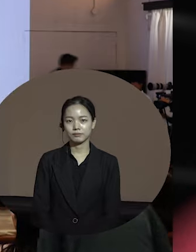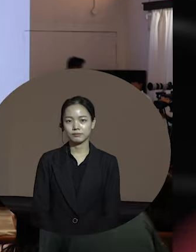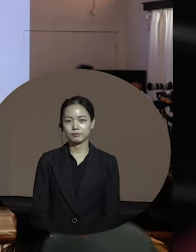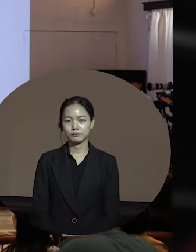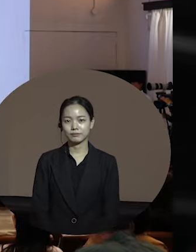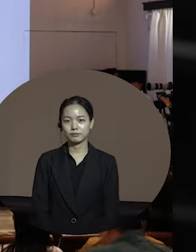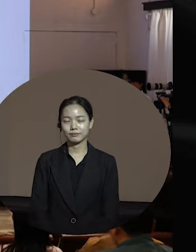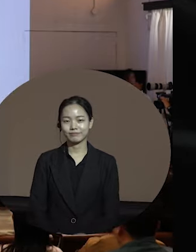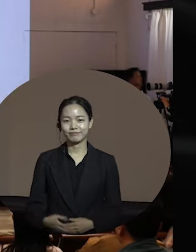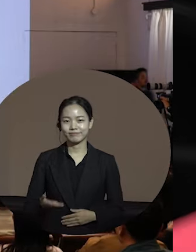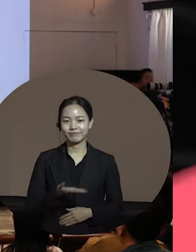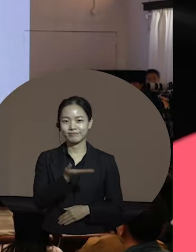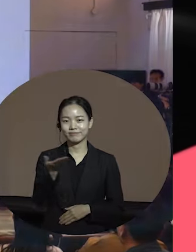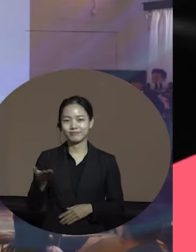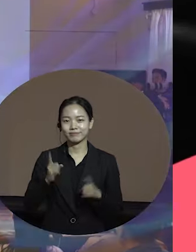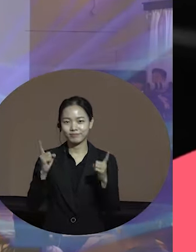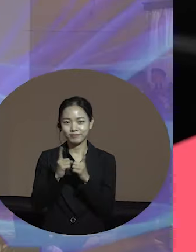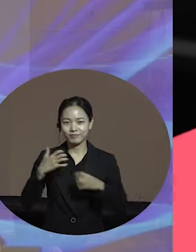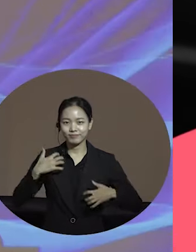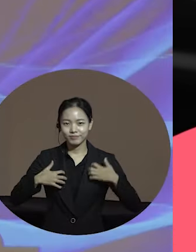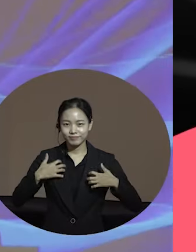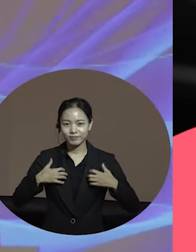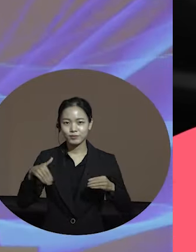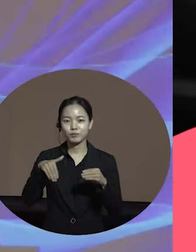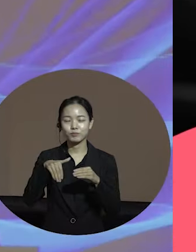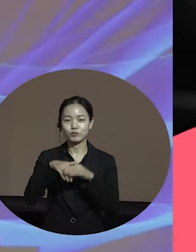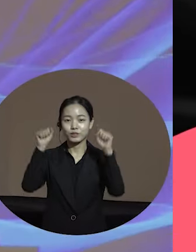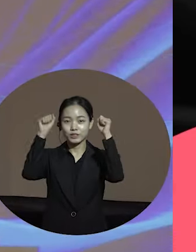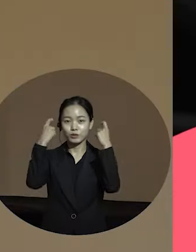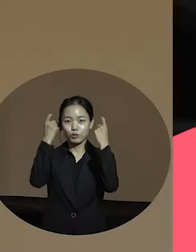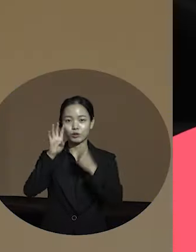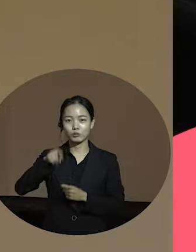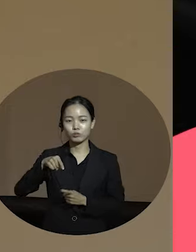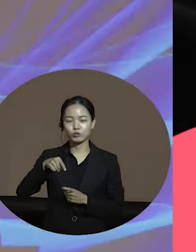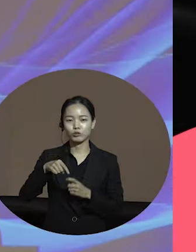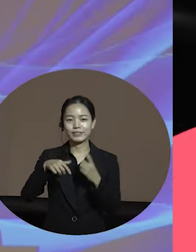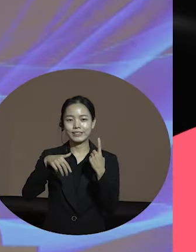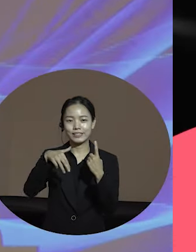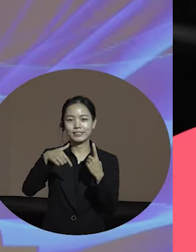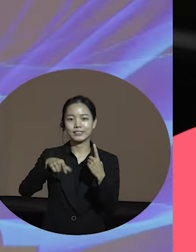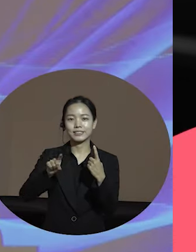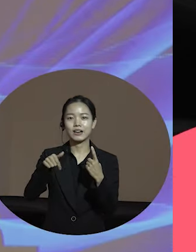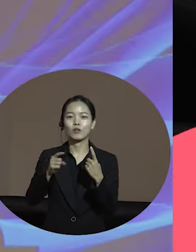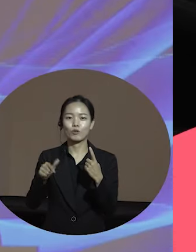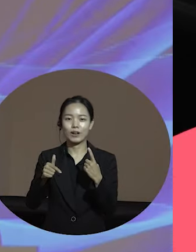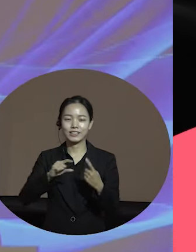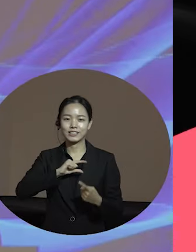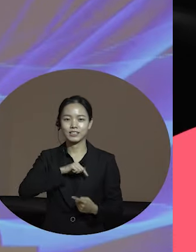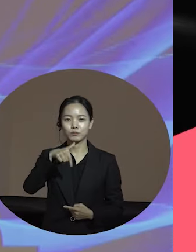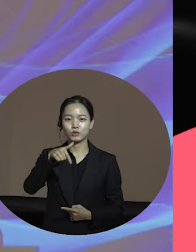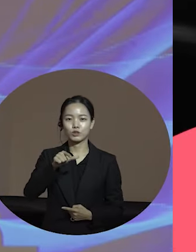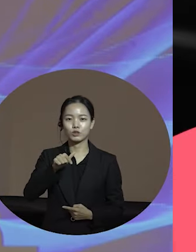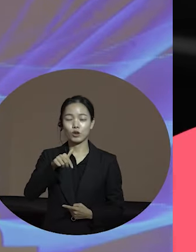예, 여러분 반갑습니다. 문화체육관광부 1차관 전병극입니다.